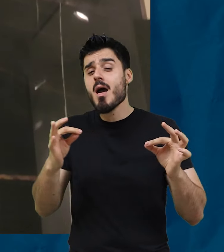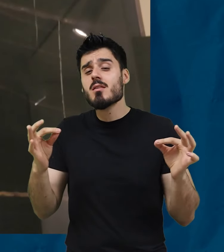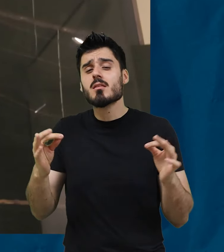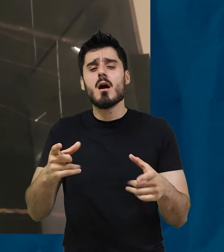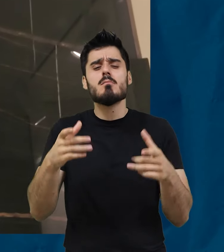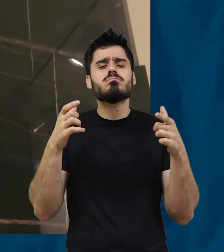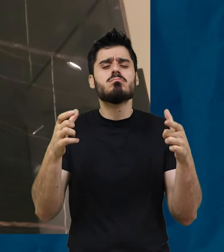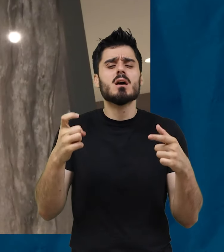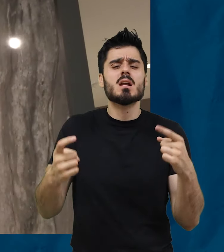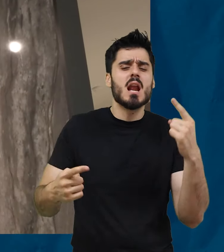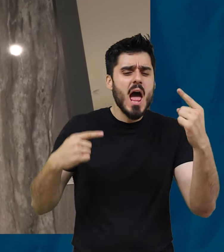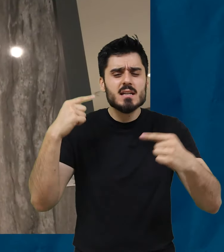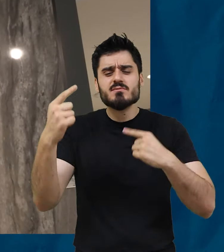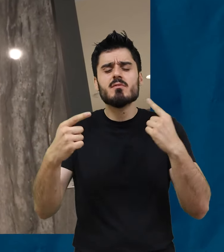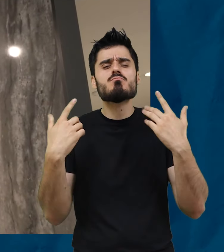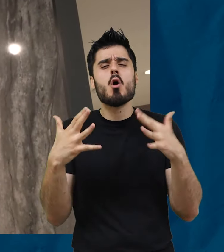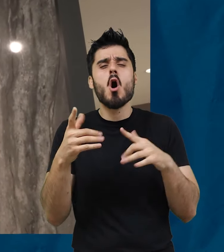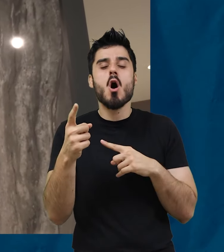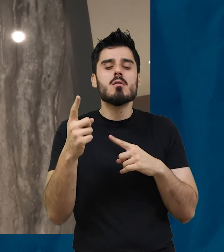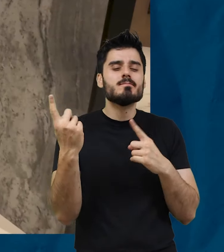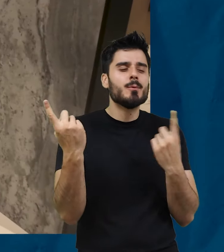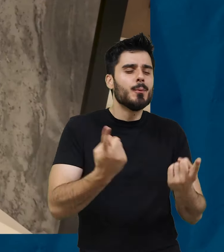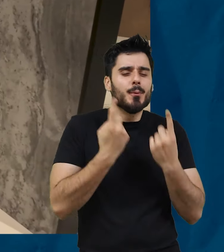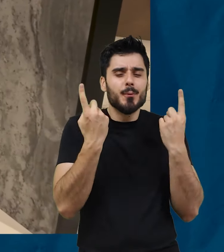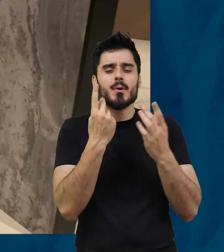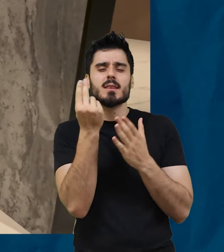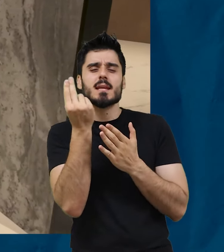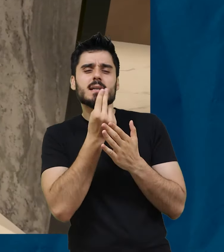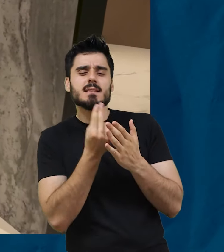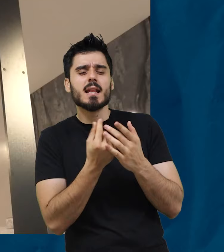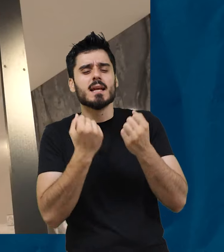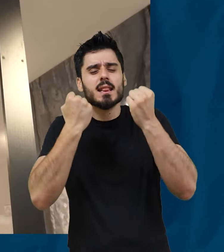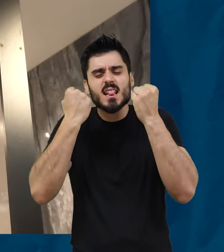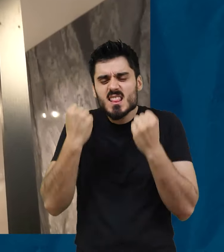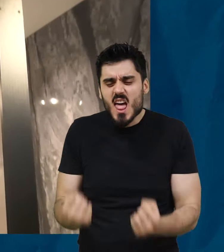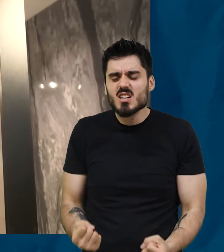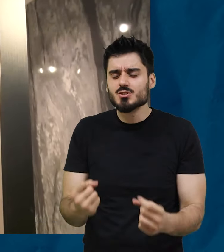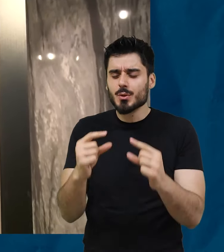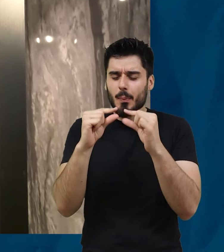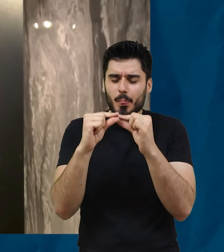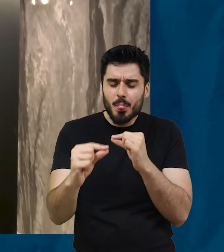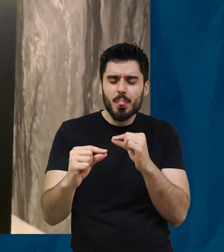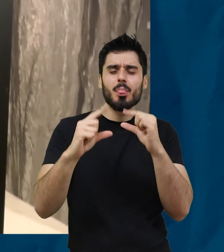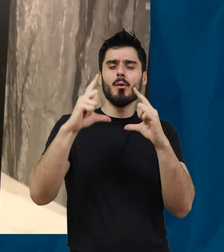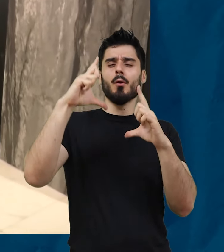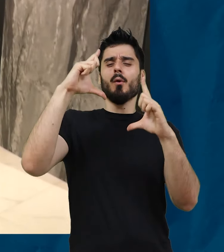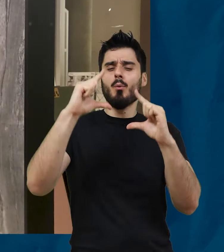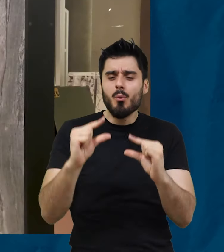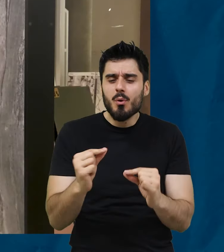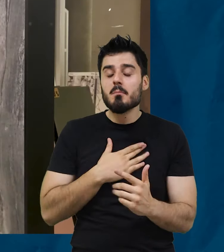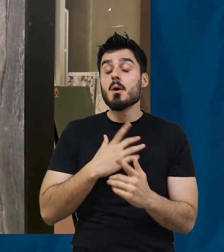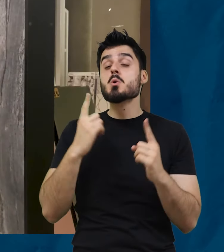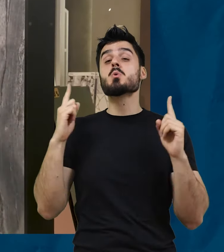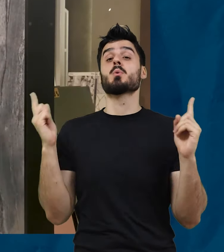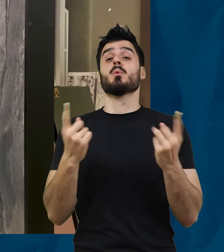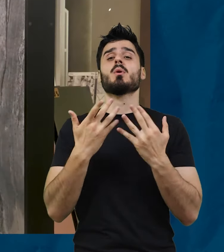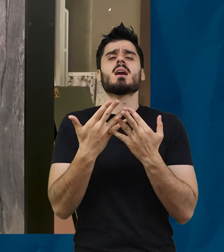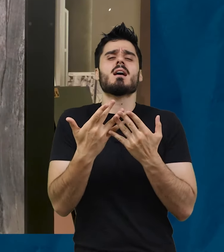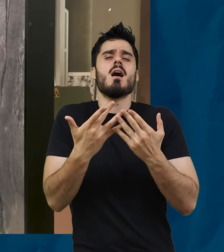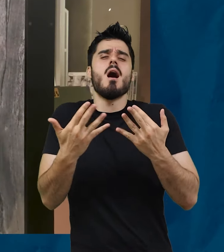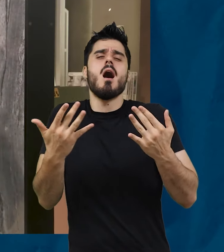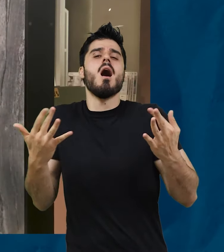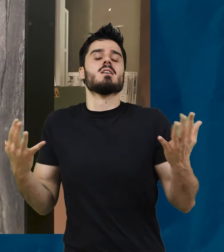им е толкова бързо, че те стават все по-дизайнерски, все по-големи, все по-тежки или все по-тънки. Идеята им е да угодят на всяко